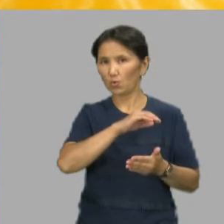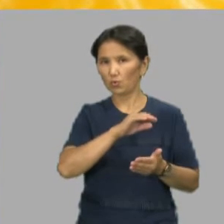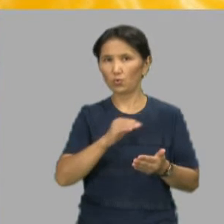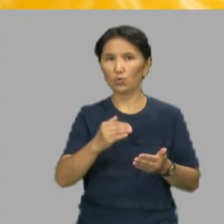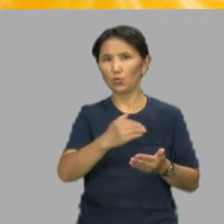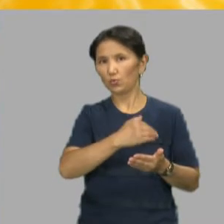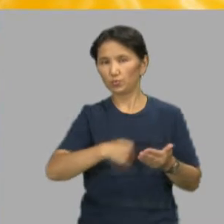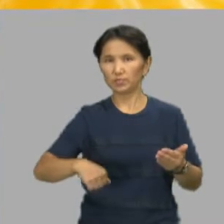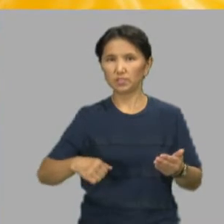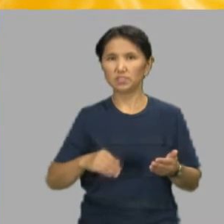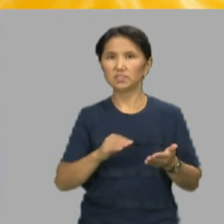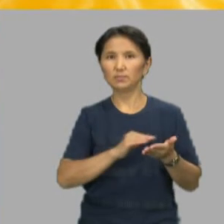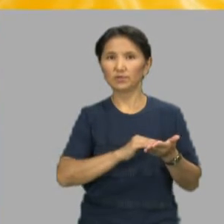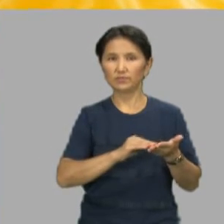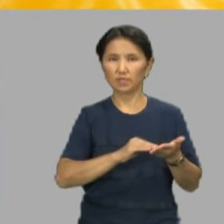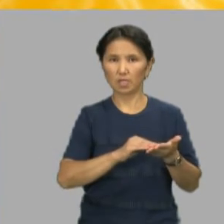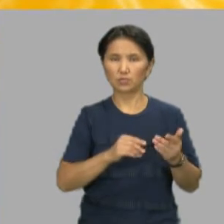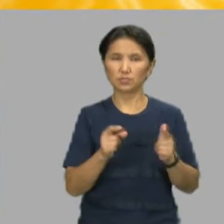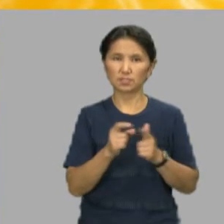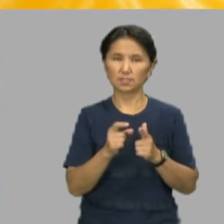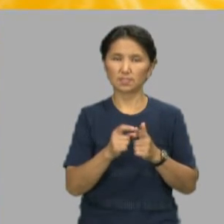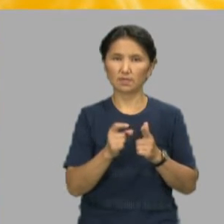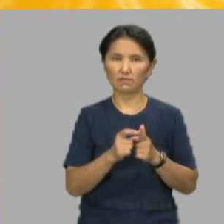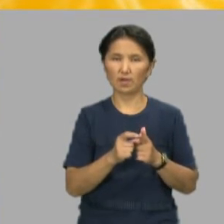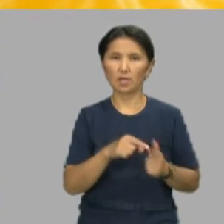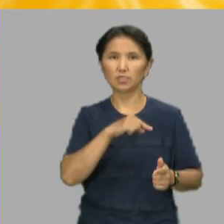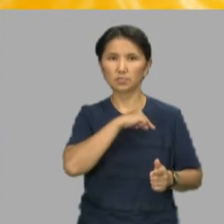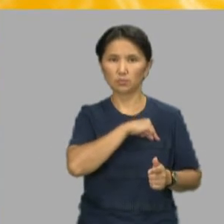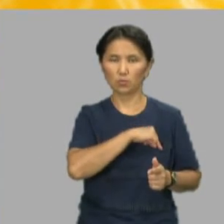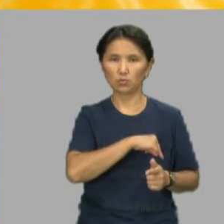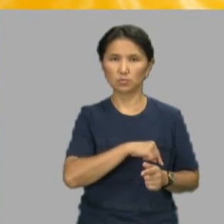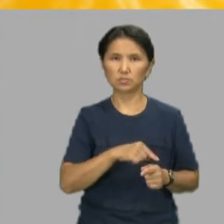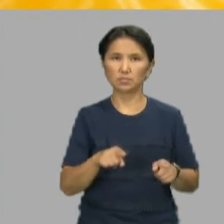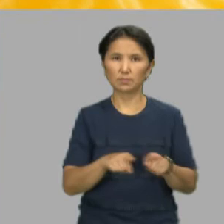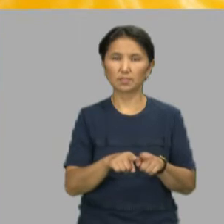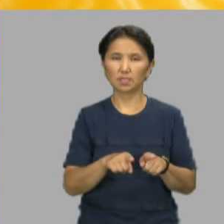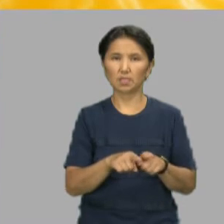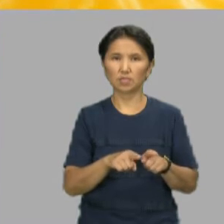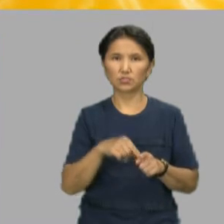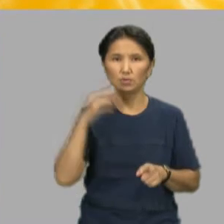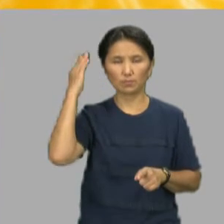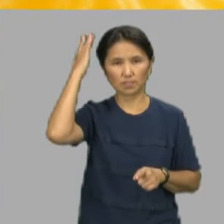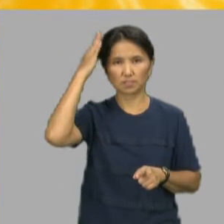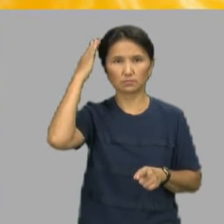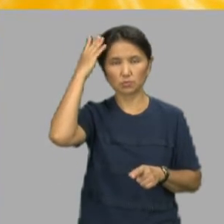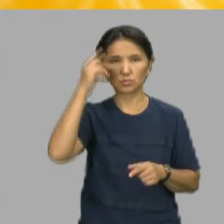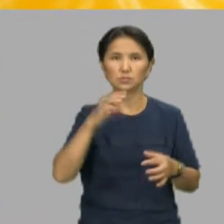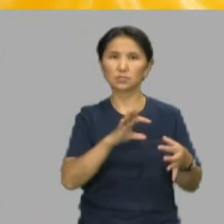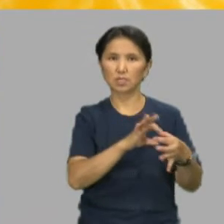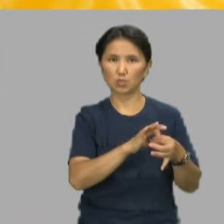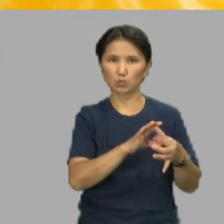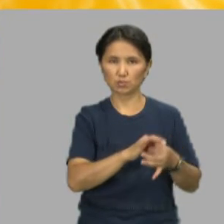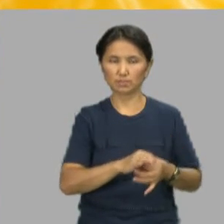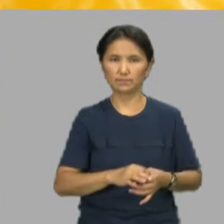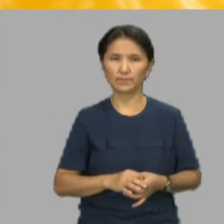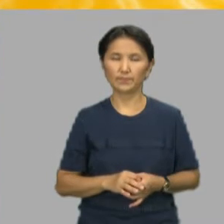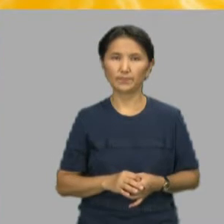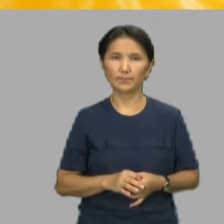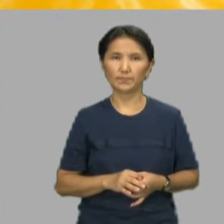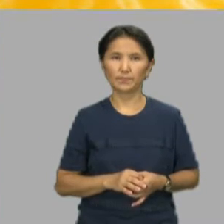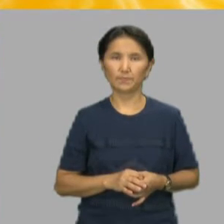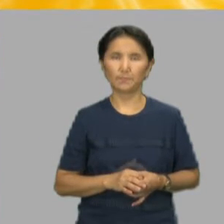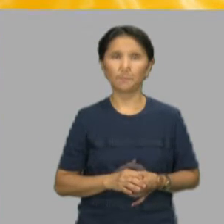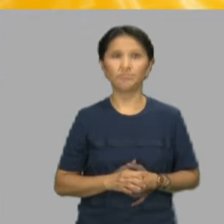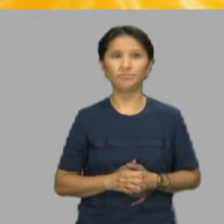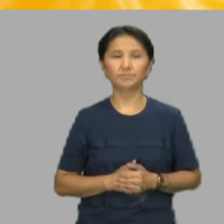Уберите повторяющиеся слова. Используйте подходящие по смыслу союзы.